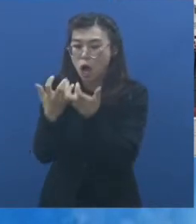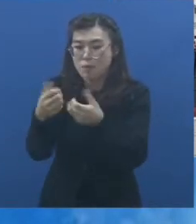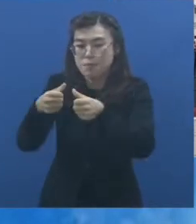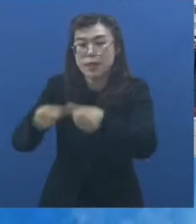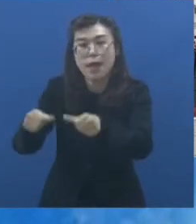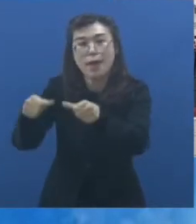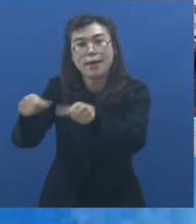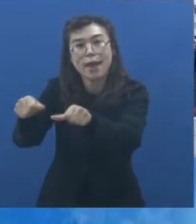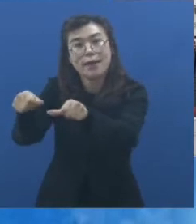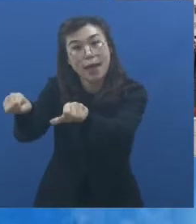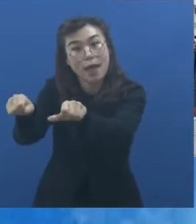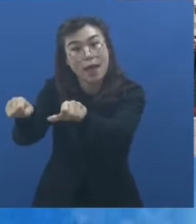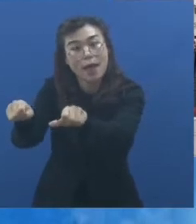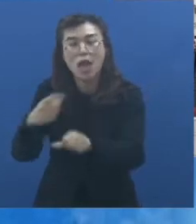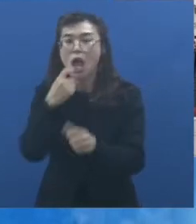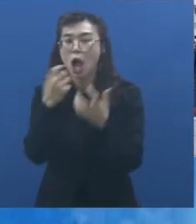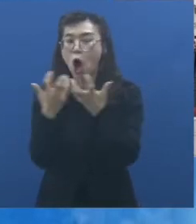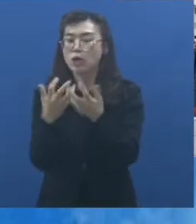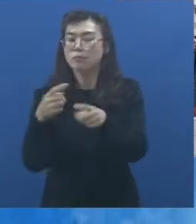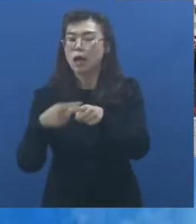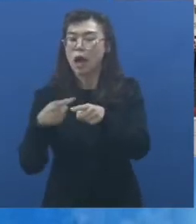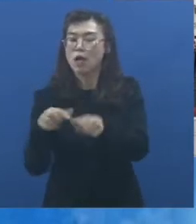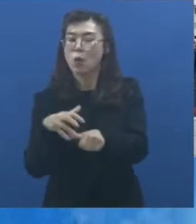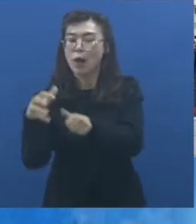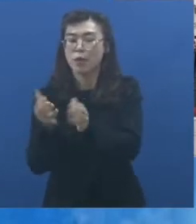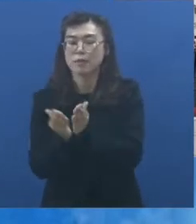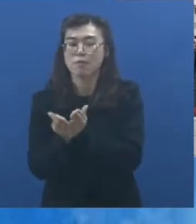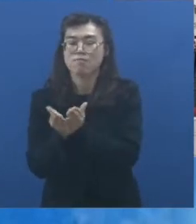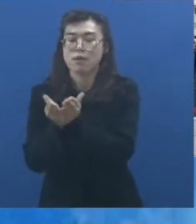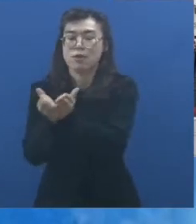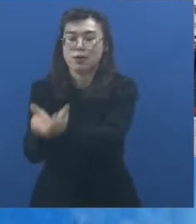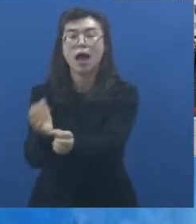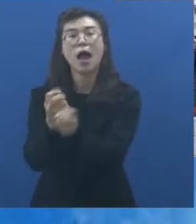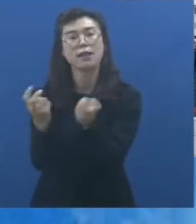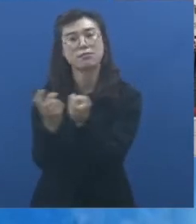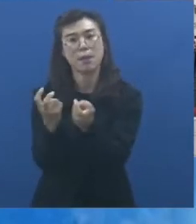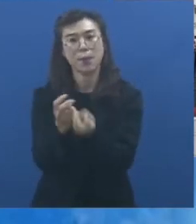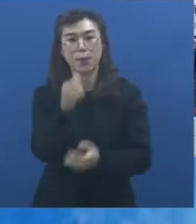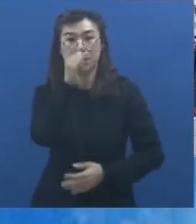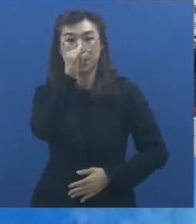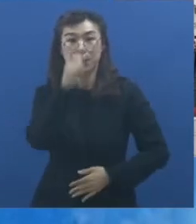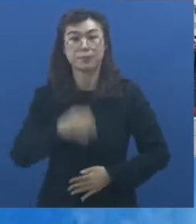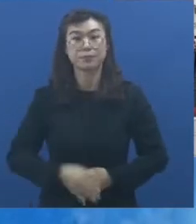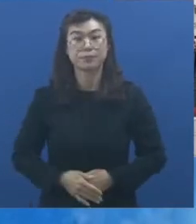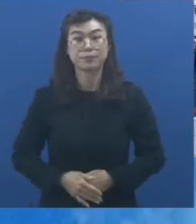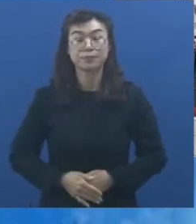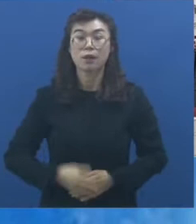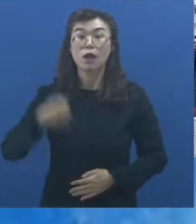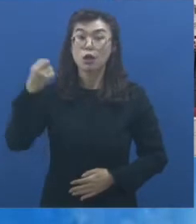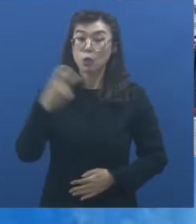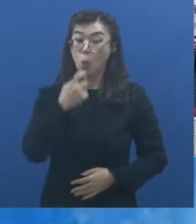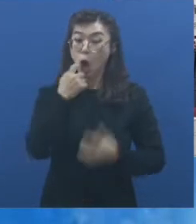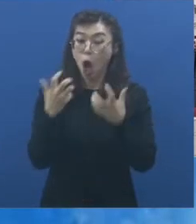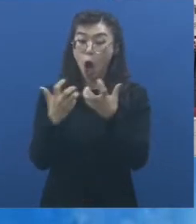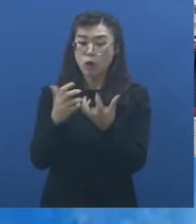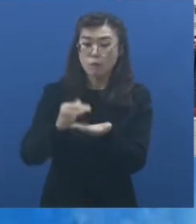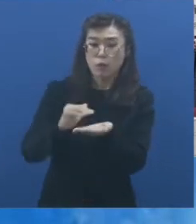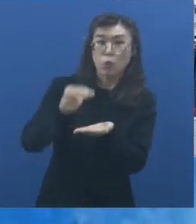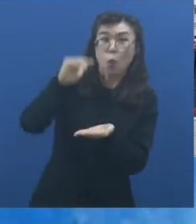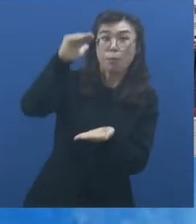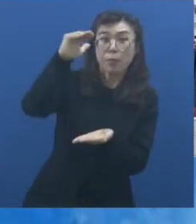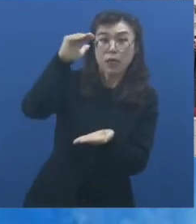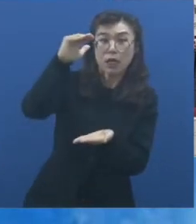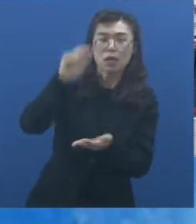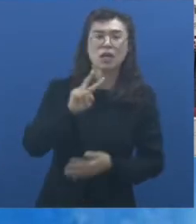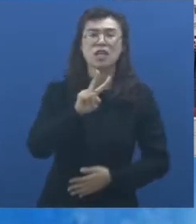그래서 얼음 칼을 이용한 해빙 선의 진격이 있었고요 자 그런데 그게 오름이 2m 3m 가 되요 국